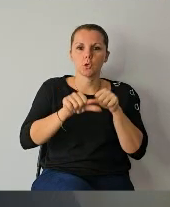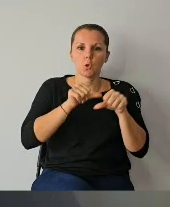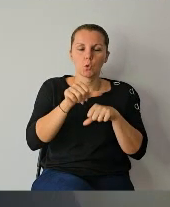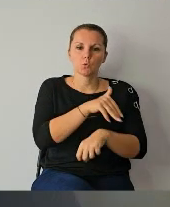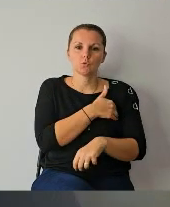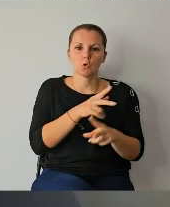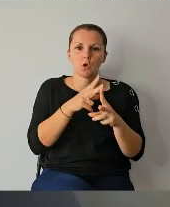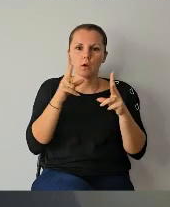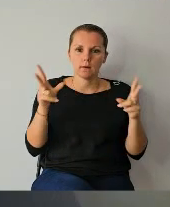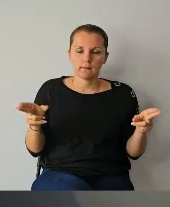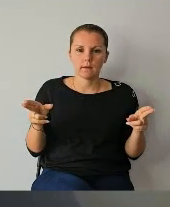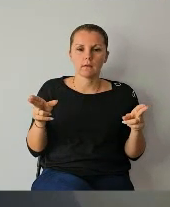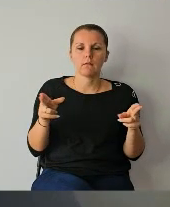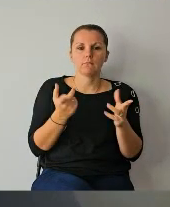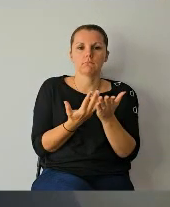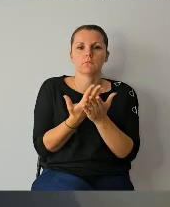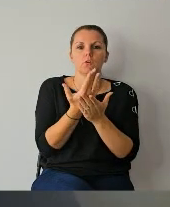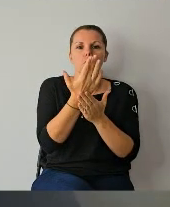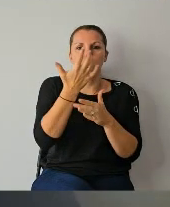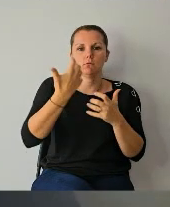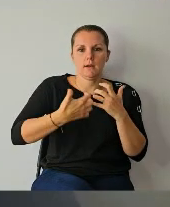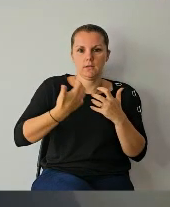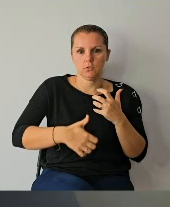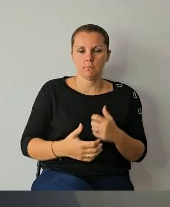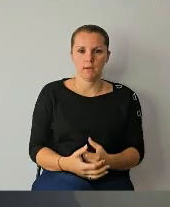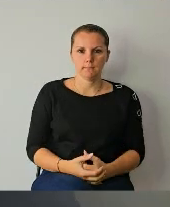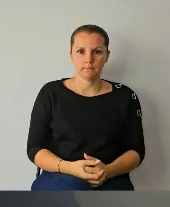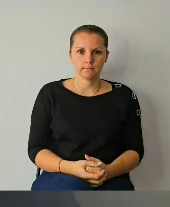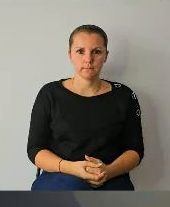liczba tych uczniów wzrastała.